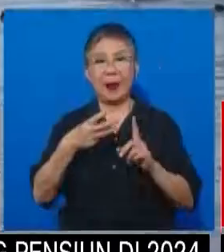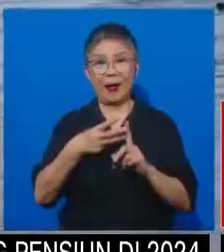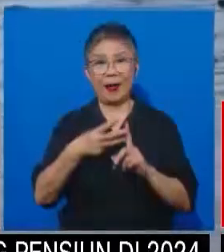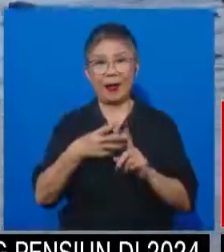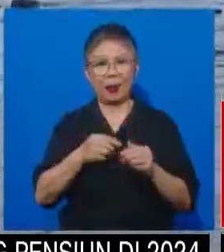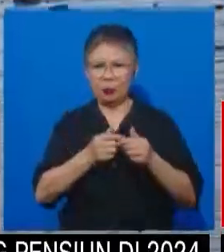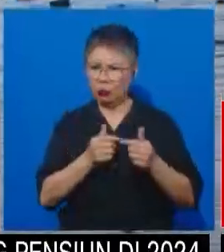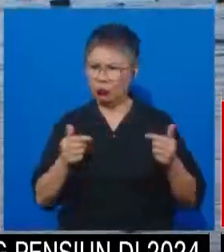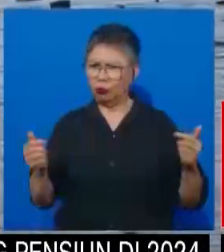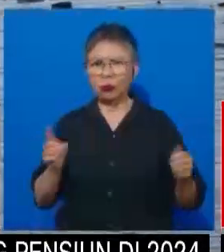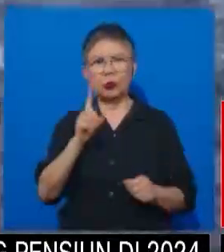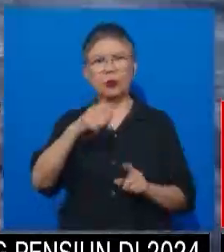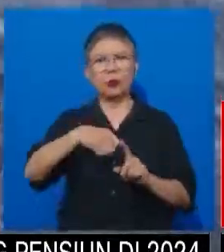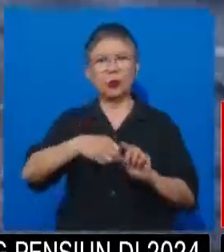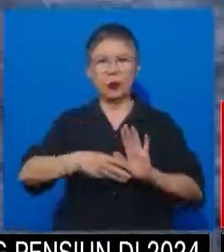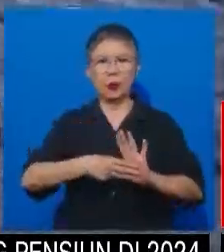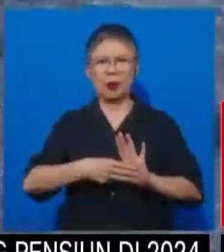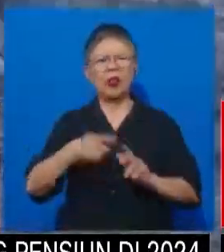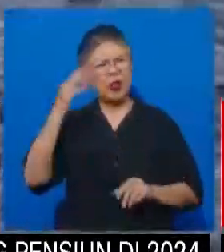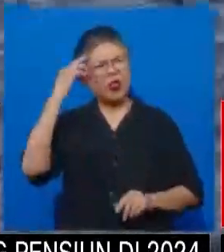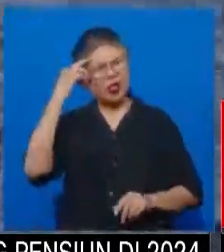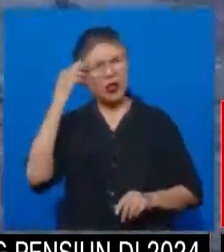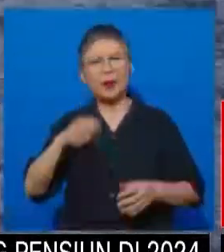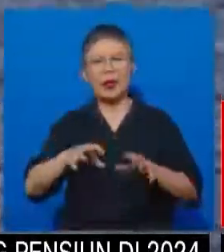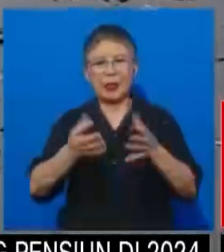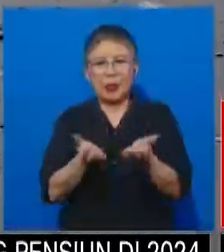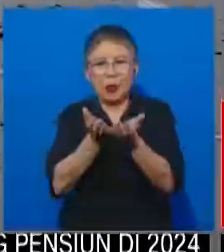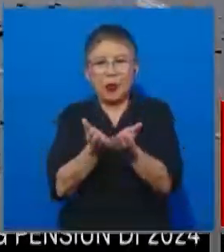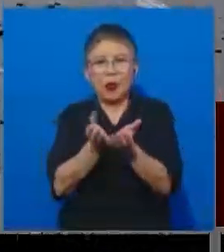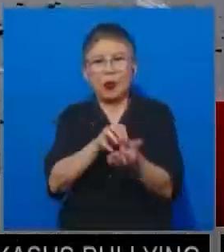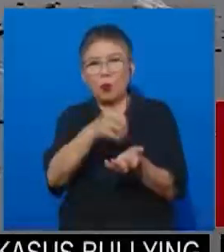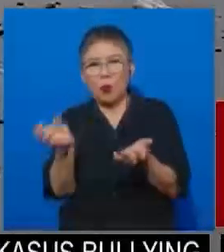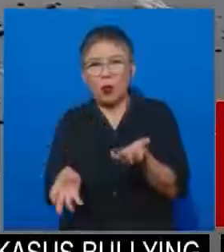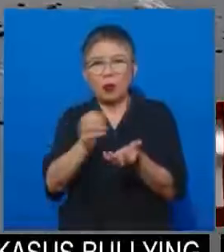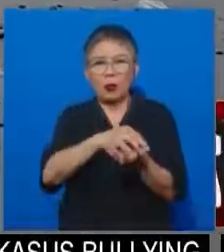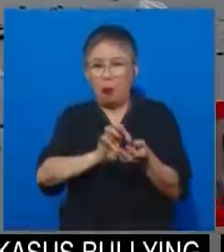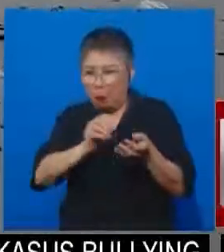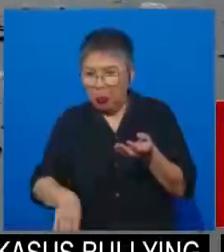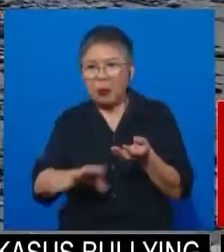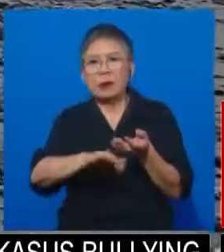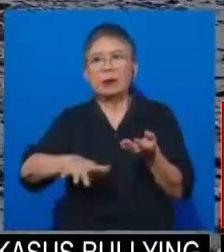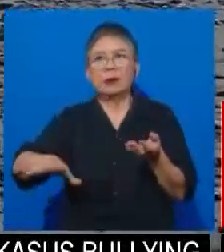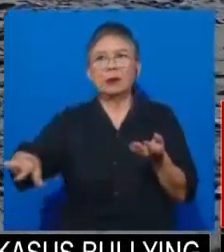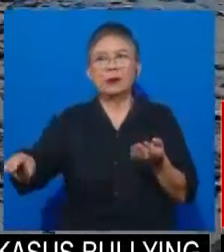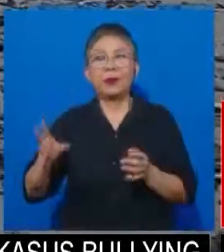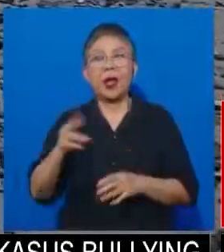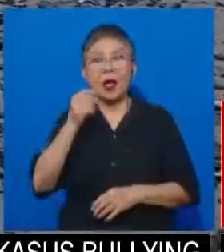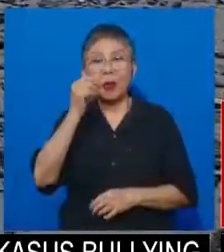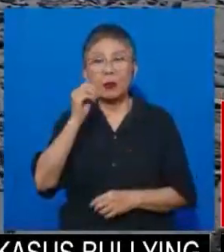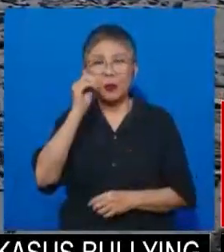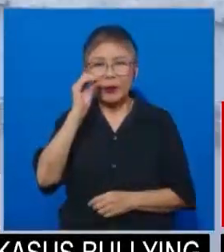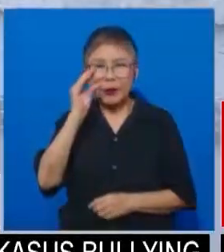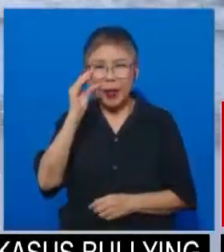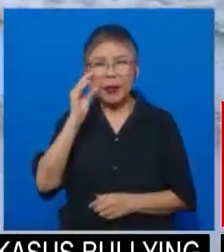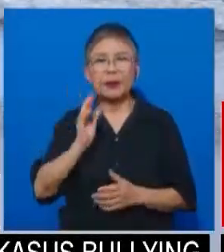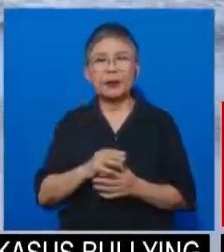1 km. Dan diduga tumpah ke laut saat bongkar muat ke kapal tongkang. Rabu siang warga bergotong royong